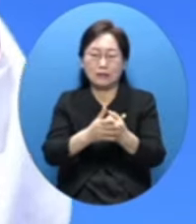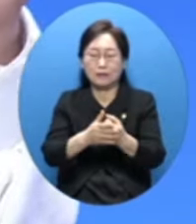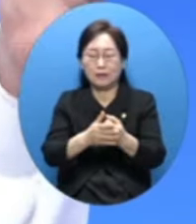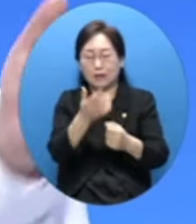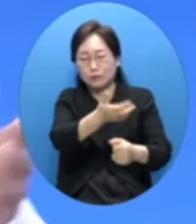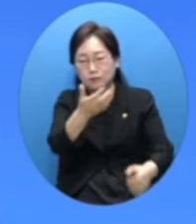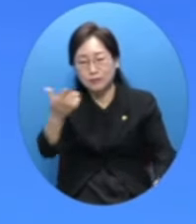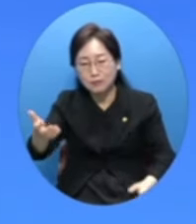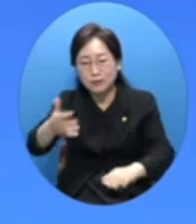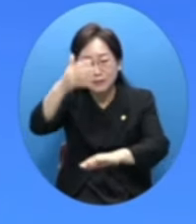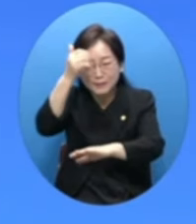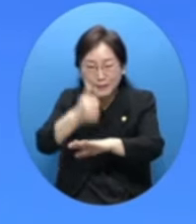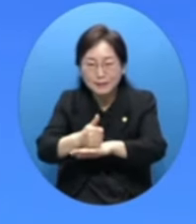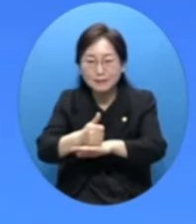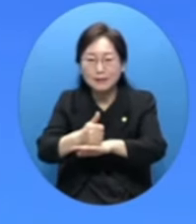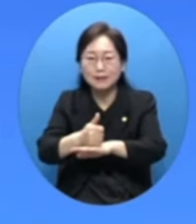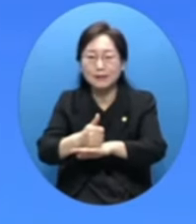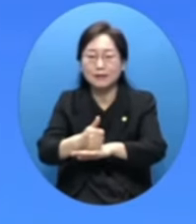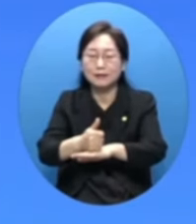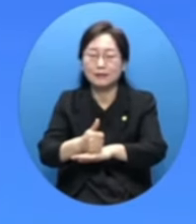마지막에는